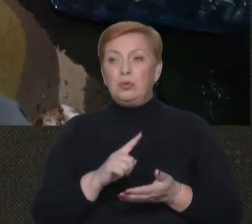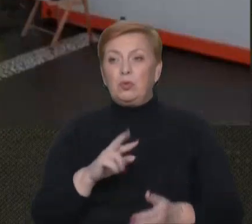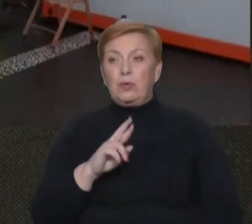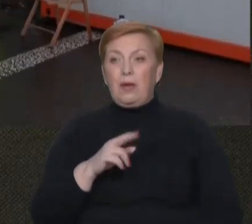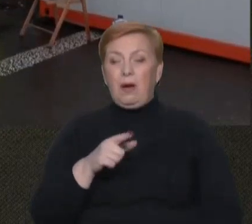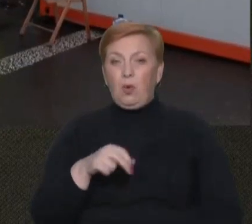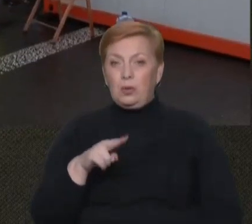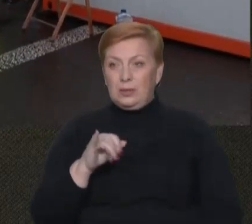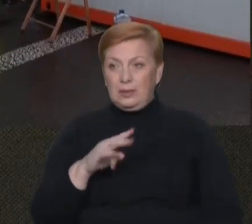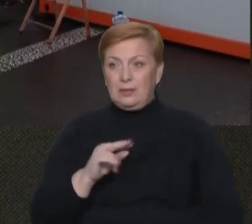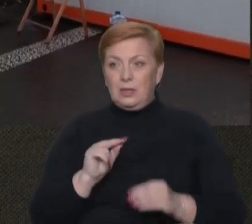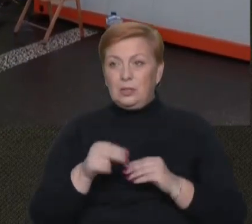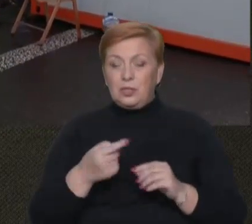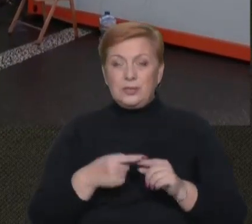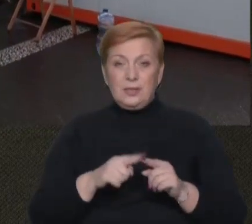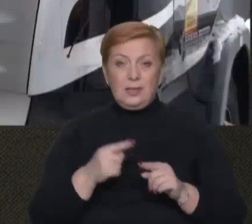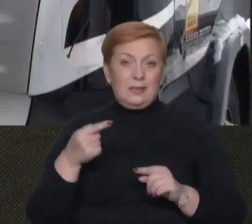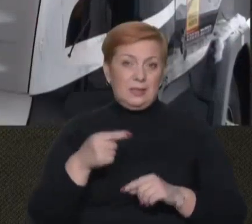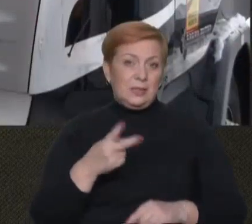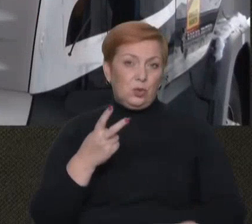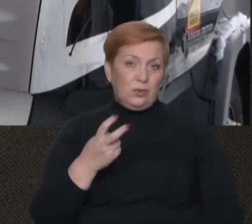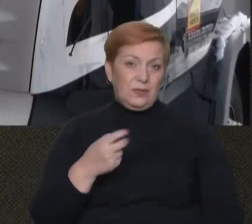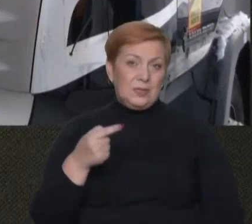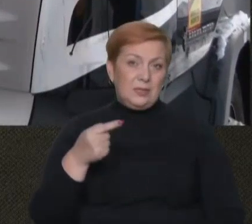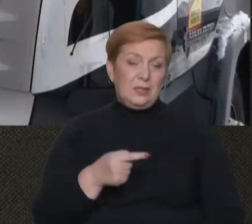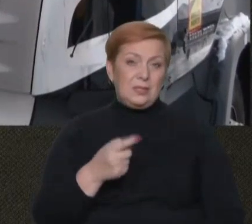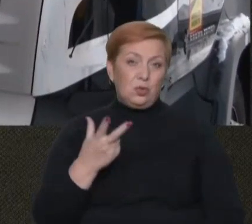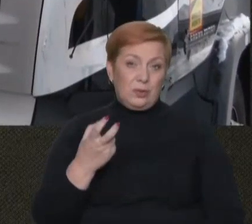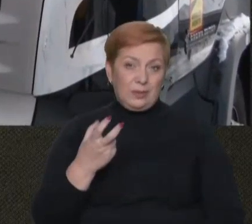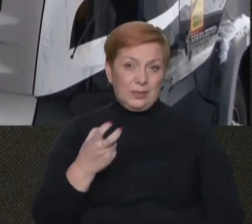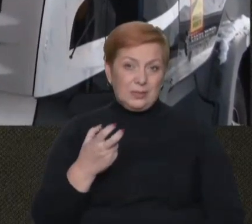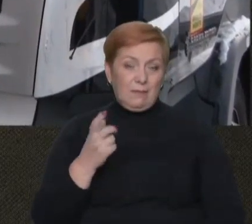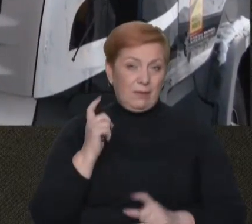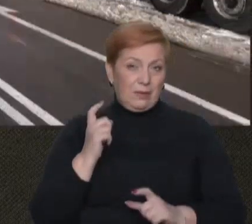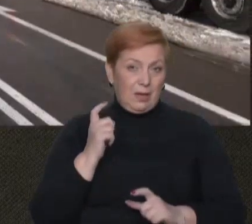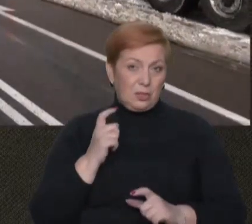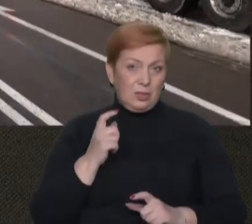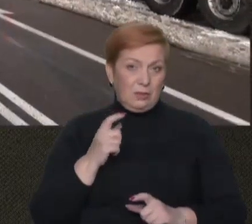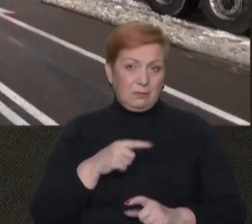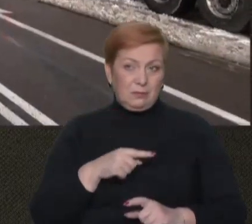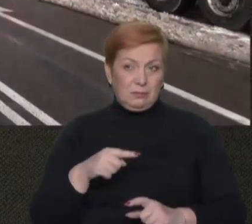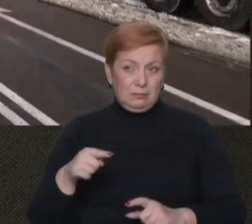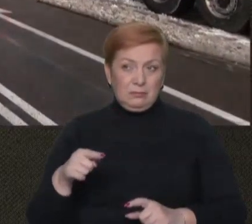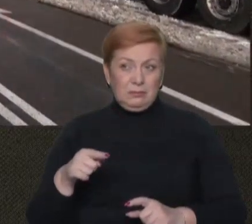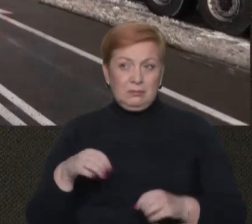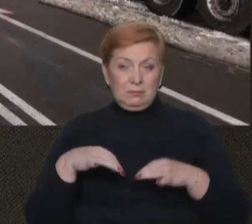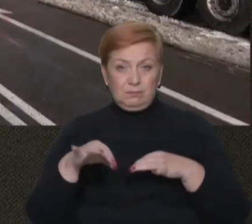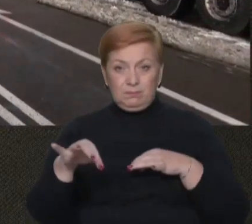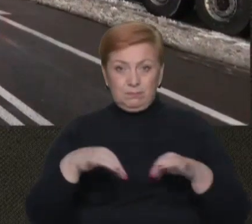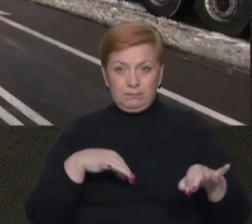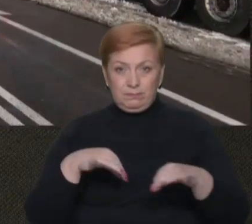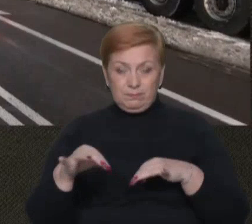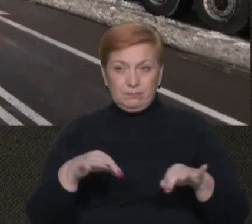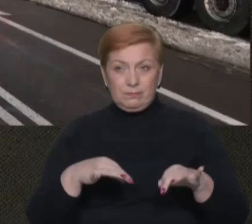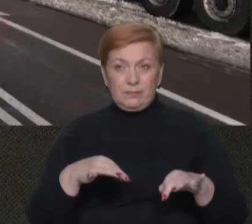е за дуку 100-1300 вантажів роканалу кордон е то напрямку